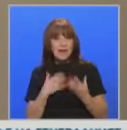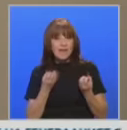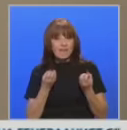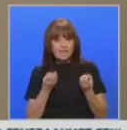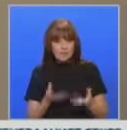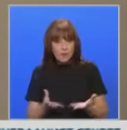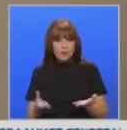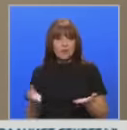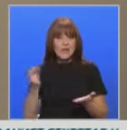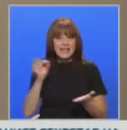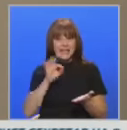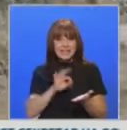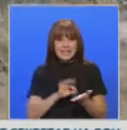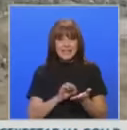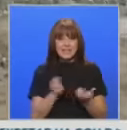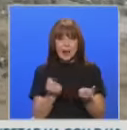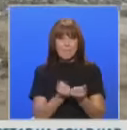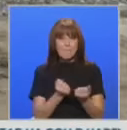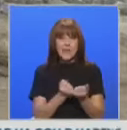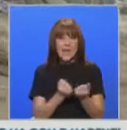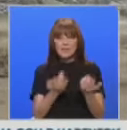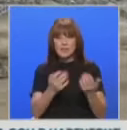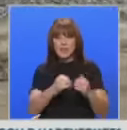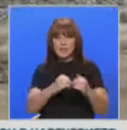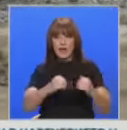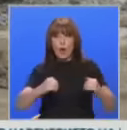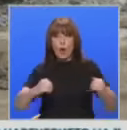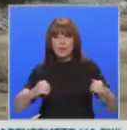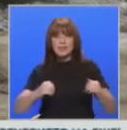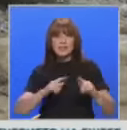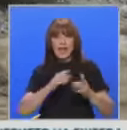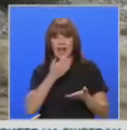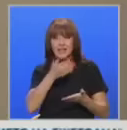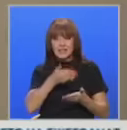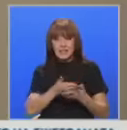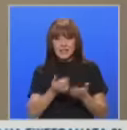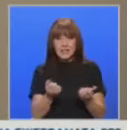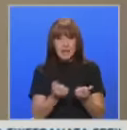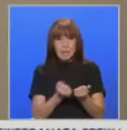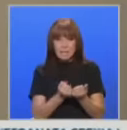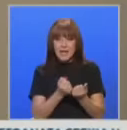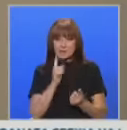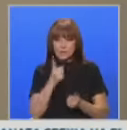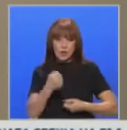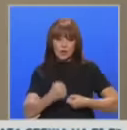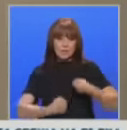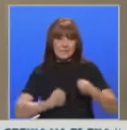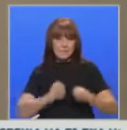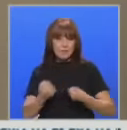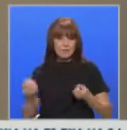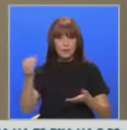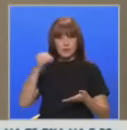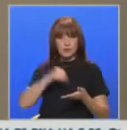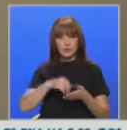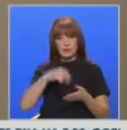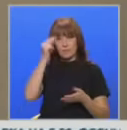от мястото, където са откъснати до място, където могат да бъдат превозени до България или